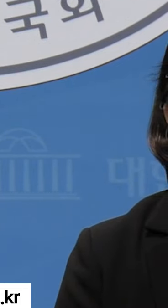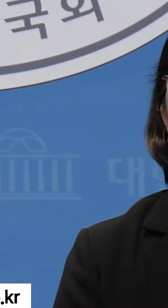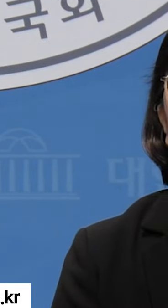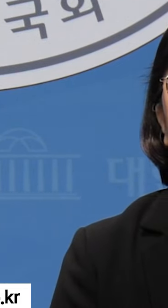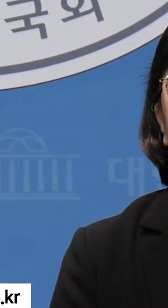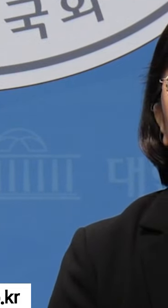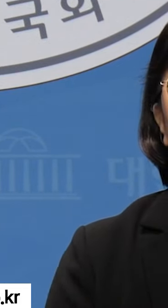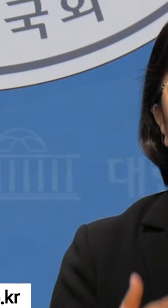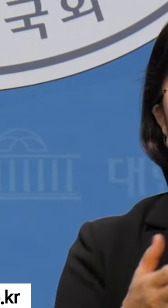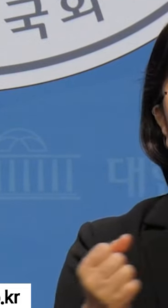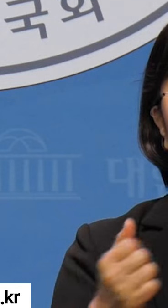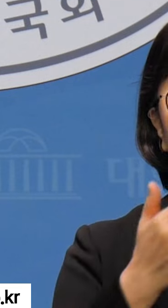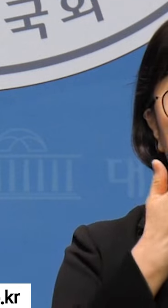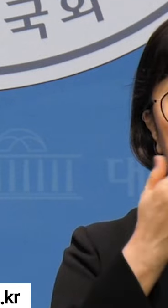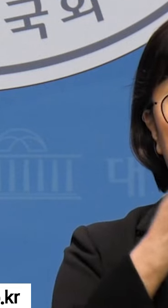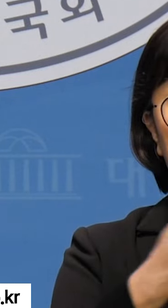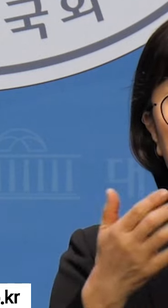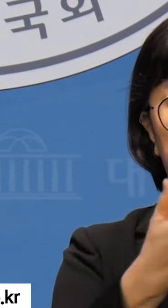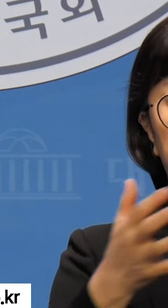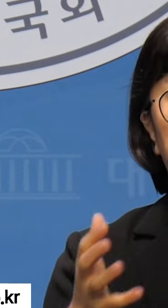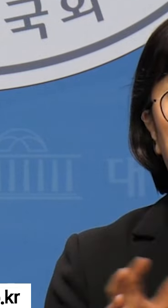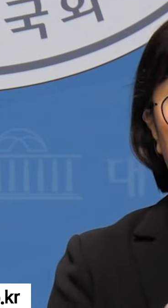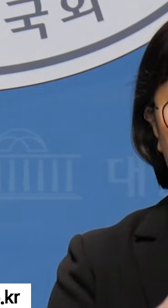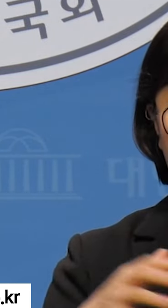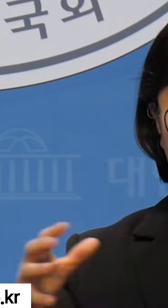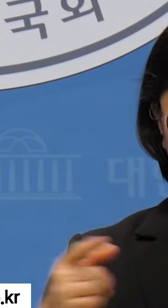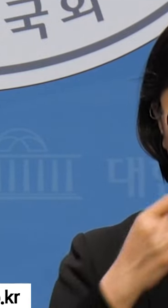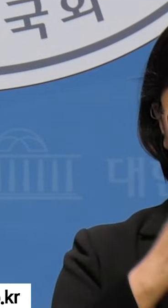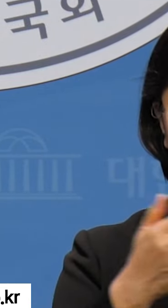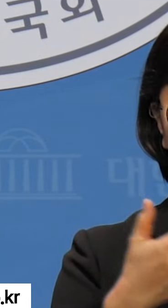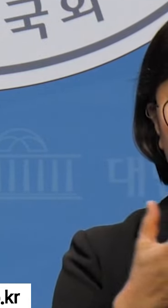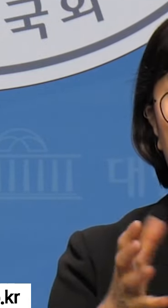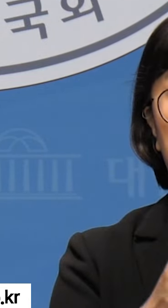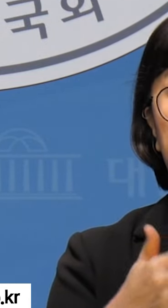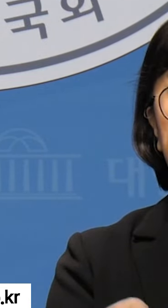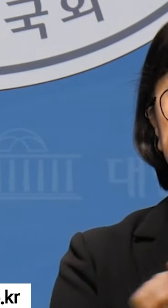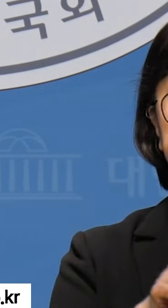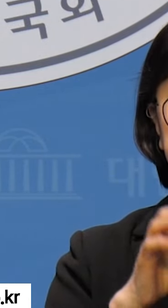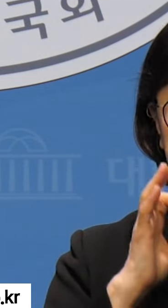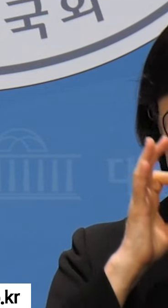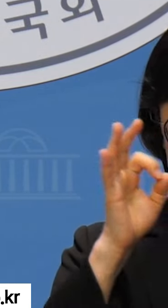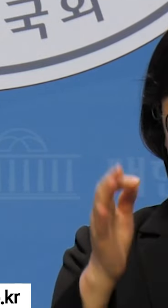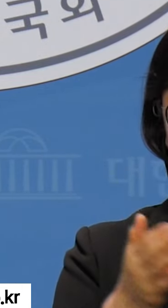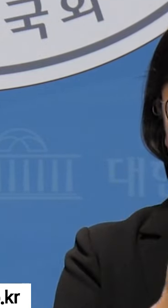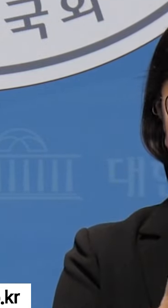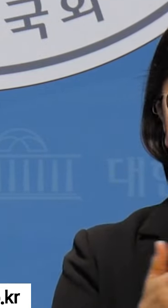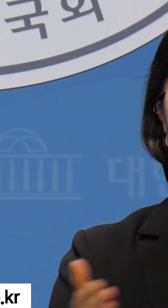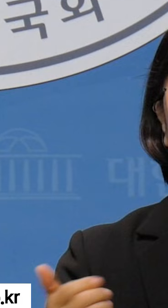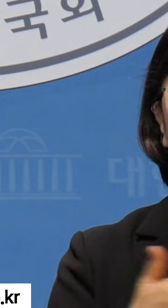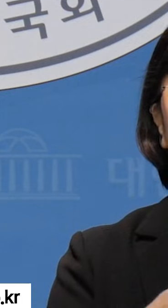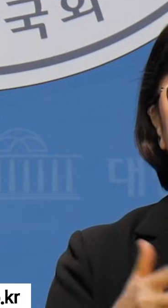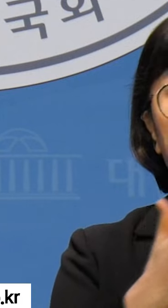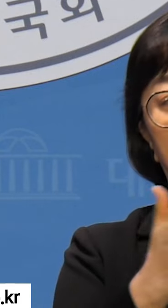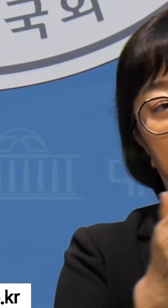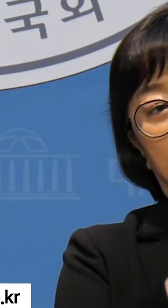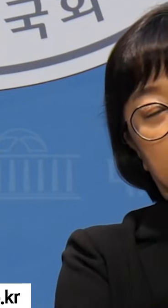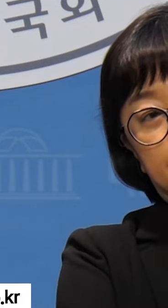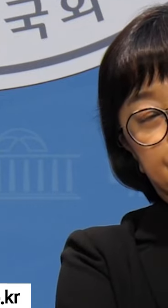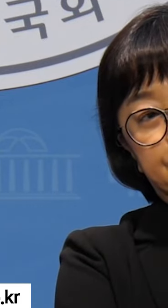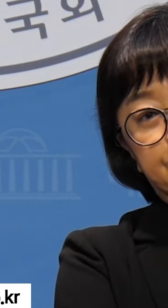저는 분열 없는 민주당, 통합하는 민주당을 위해 노력해왔습니다. 그랬기에 이재명